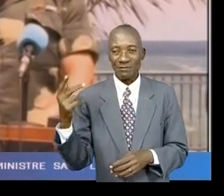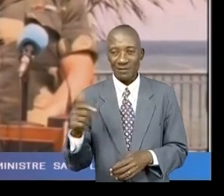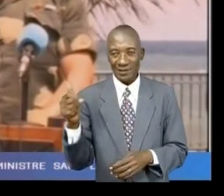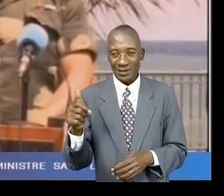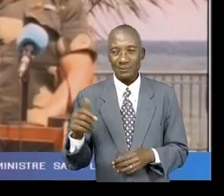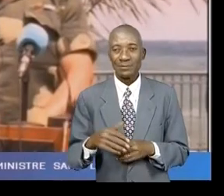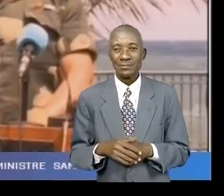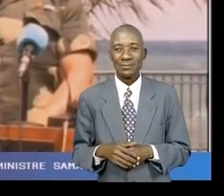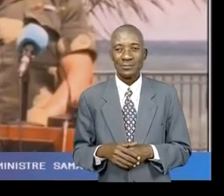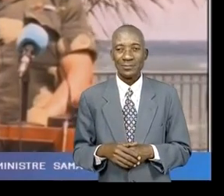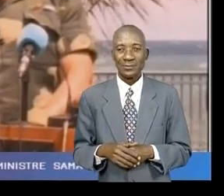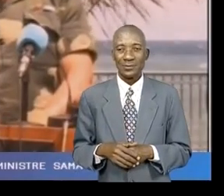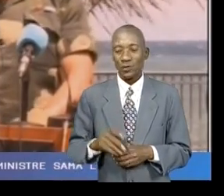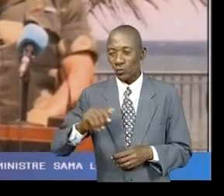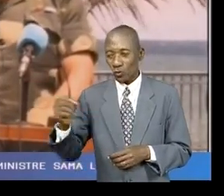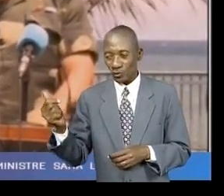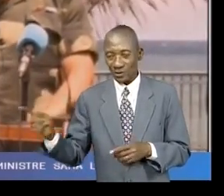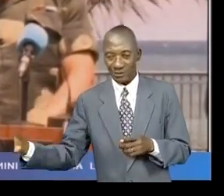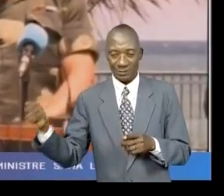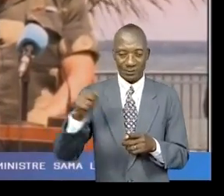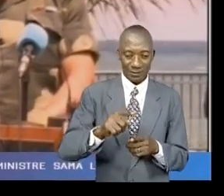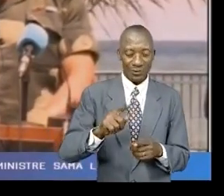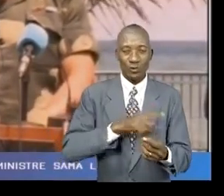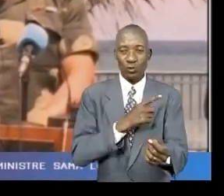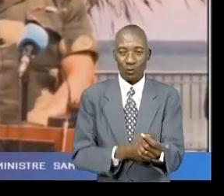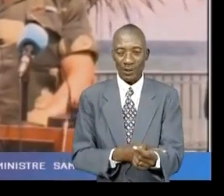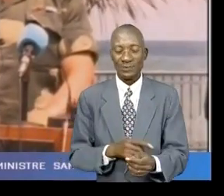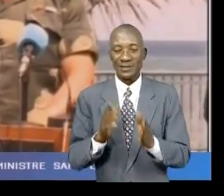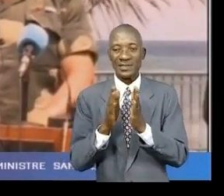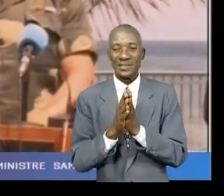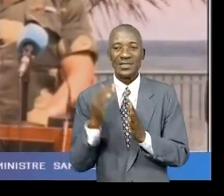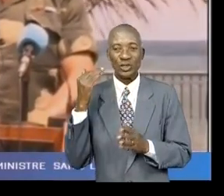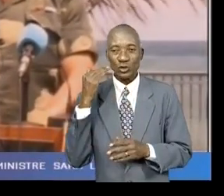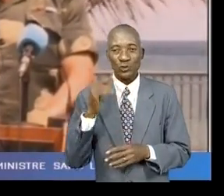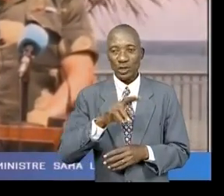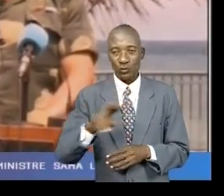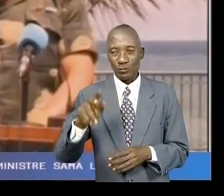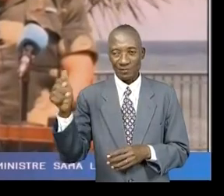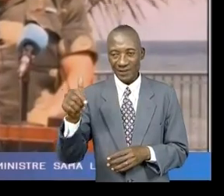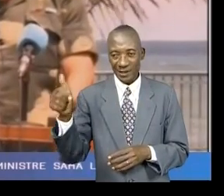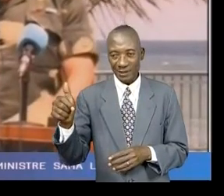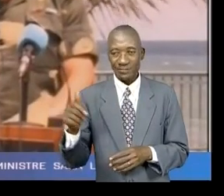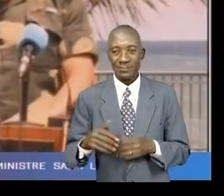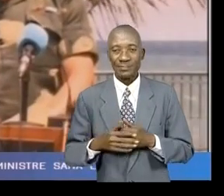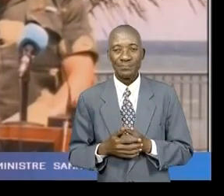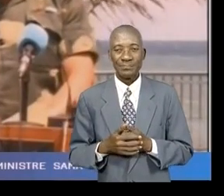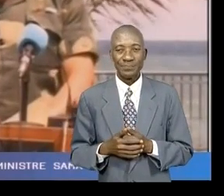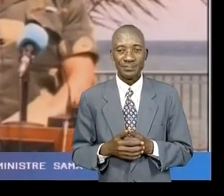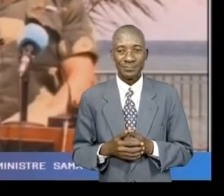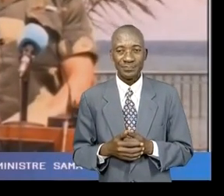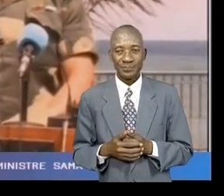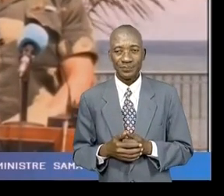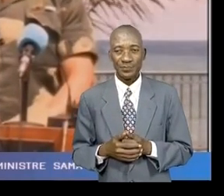2021. Axe Nyiragongo-Goma, le 10 juin 2021.